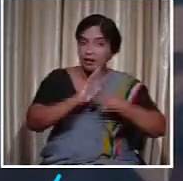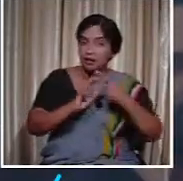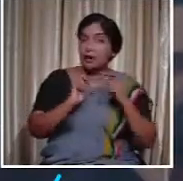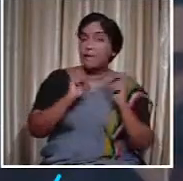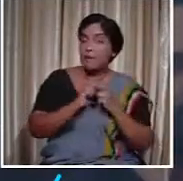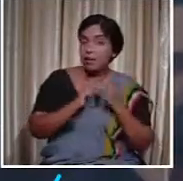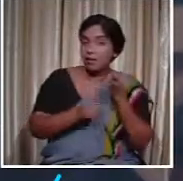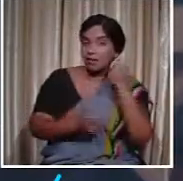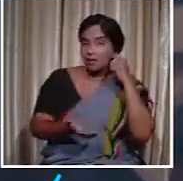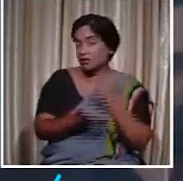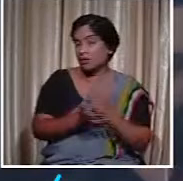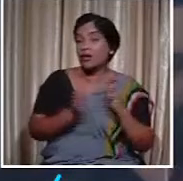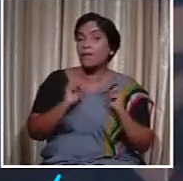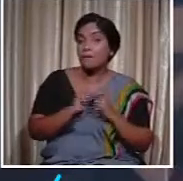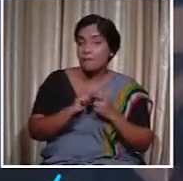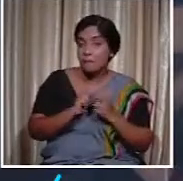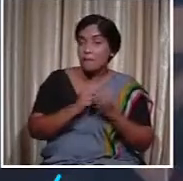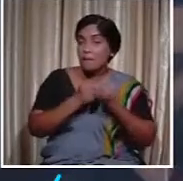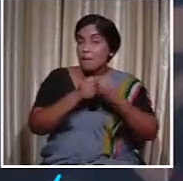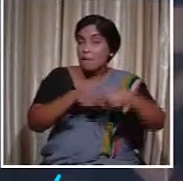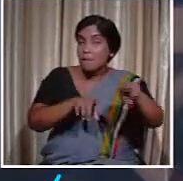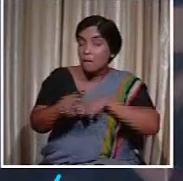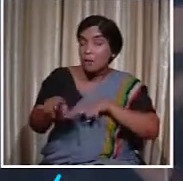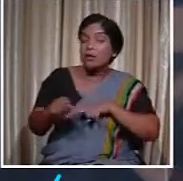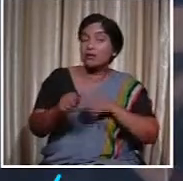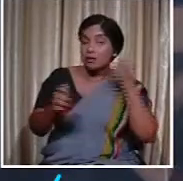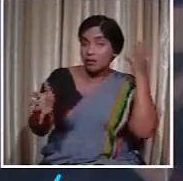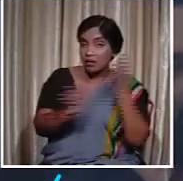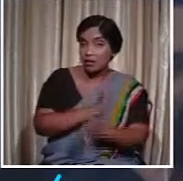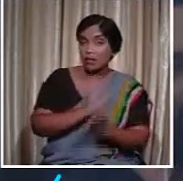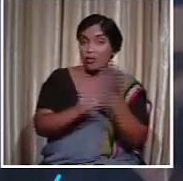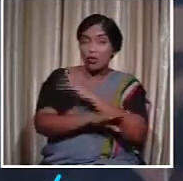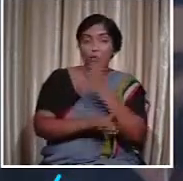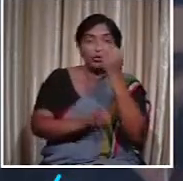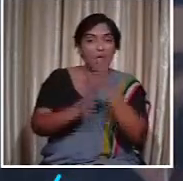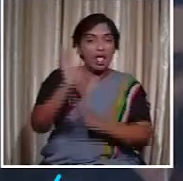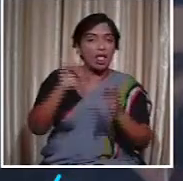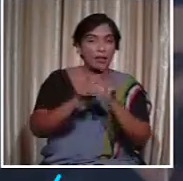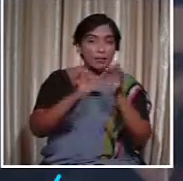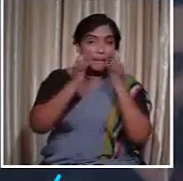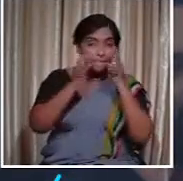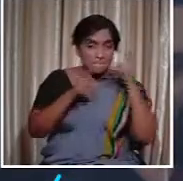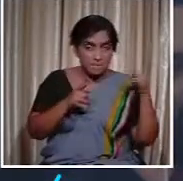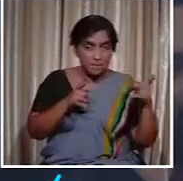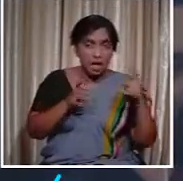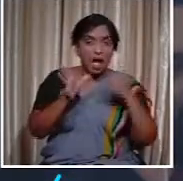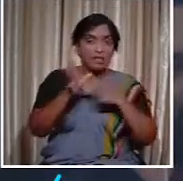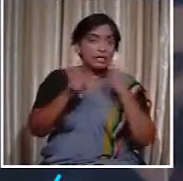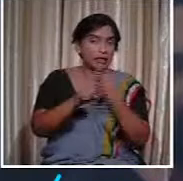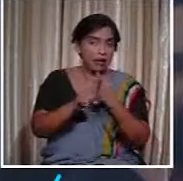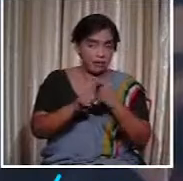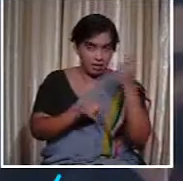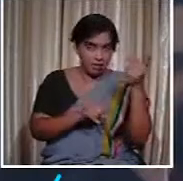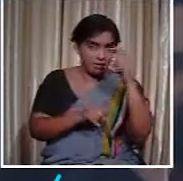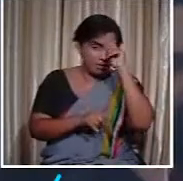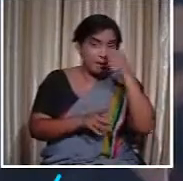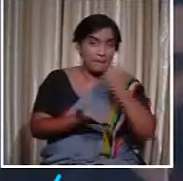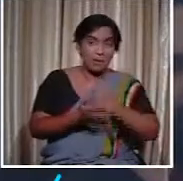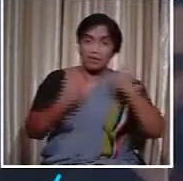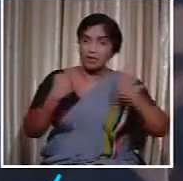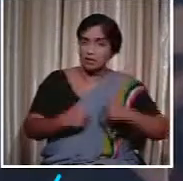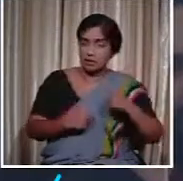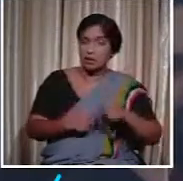තියෙන ආර්ථික ප්‍රපාතකේ මූලික ඝාතකයෙක් තමයි හිටපු මුදල් ඇමති බැසිල් රාජපක්ෂ සහ අජිත් නිවාඩ් කබ්‍රාල් මහ බැංකුව